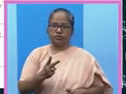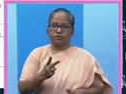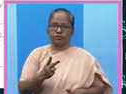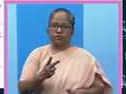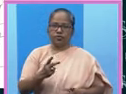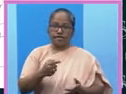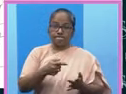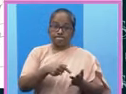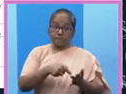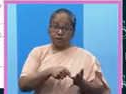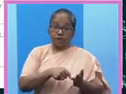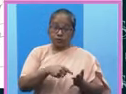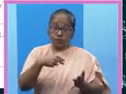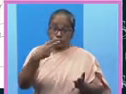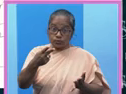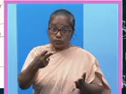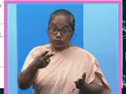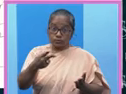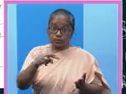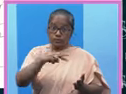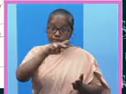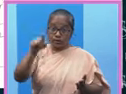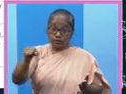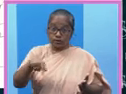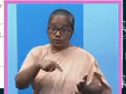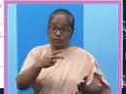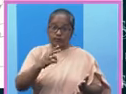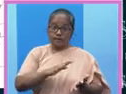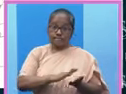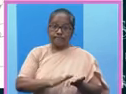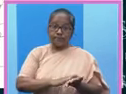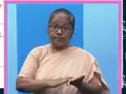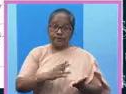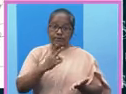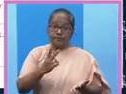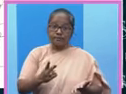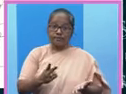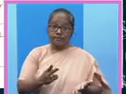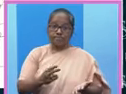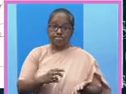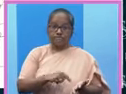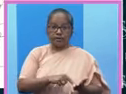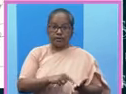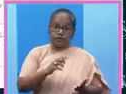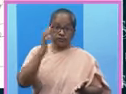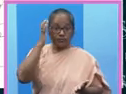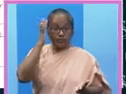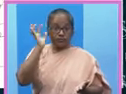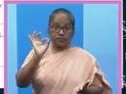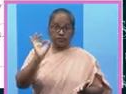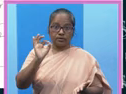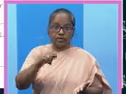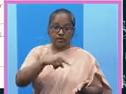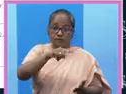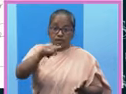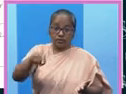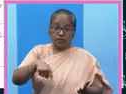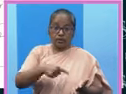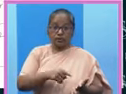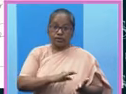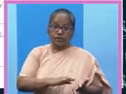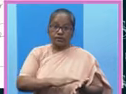இது மையக்கோணம் கொடுத்து வட்டக்கோண பகுதியின் பரப்பளவு கண்டுபிடிச்சிருக்கோம். கவனிங்க, இப்போ மையக்கோணம் தெரியும் என்றால் அதனுடைய வட்டக்கோண